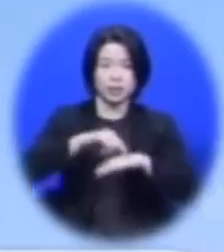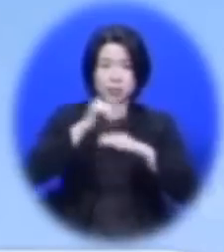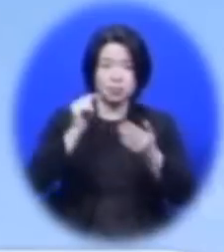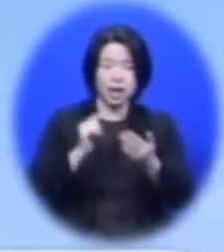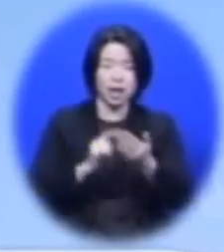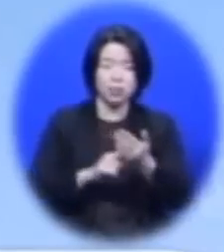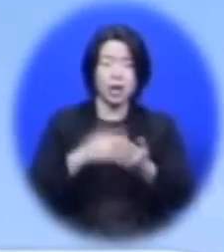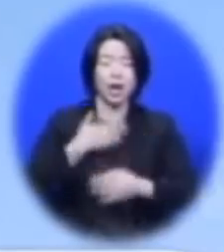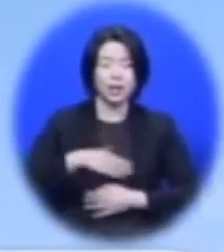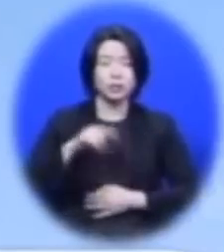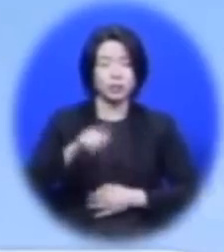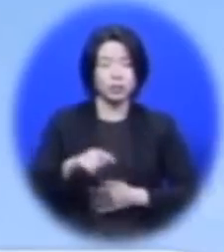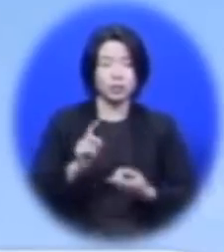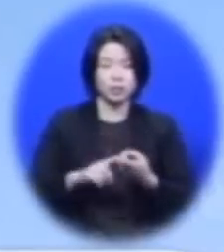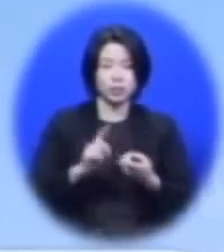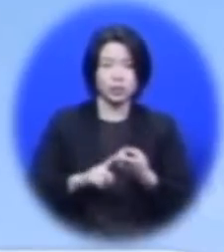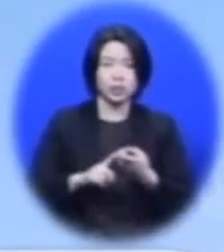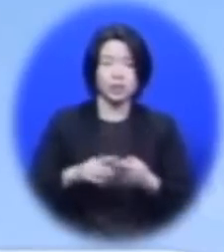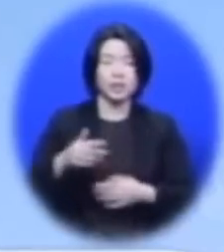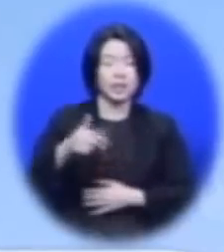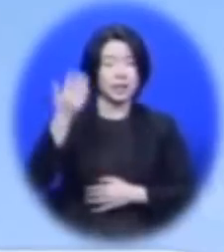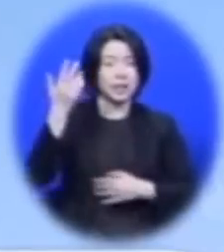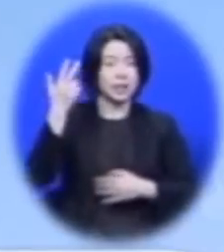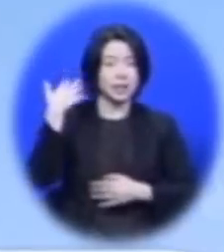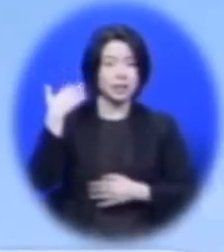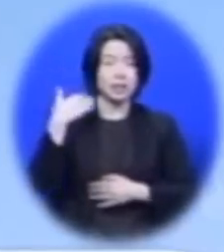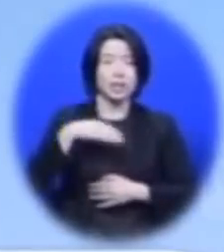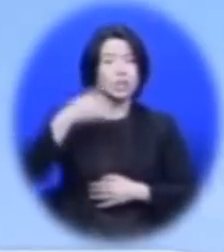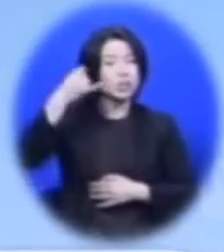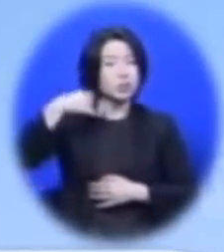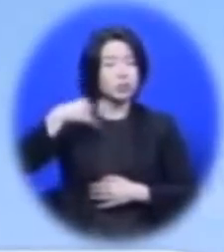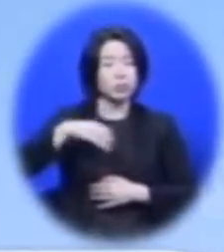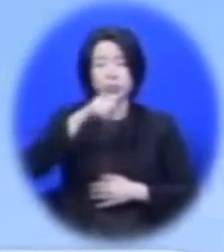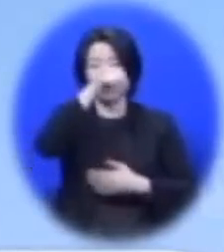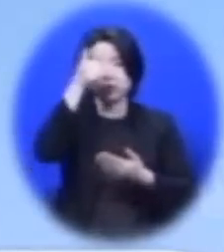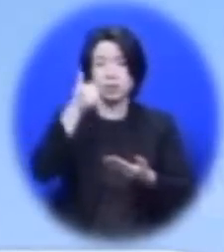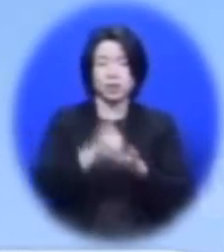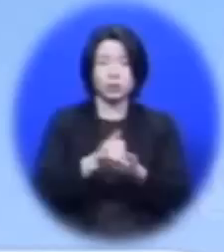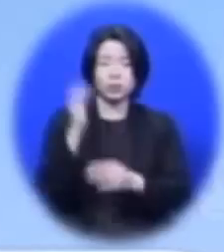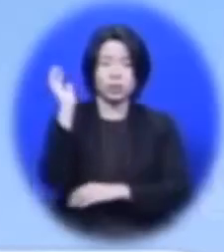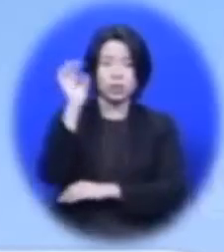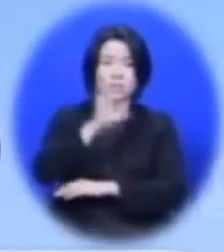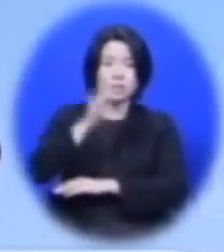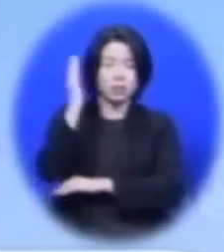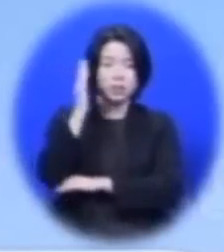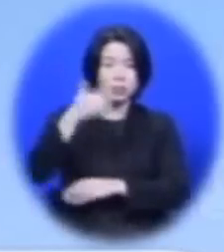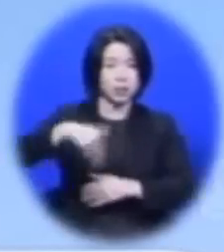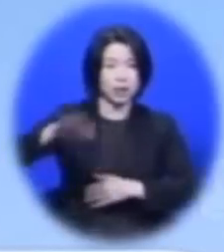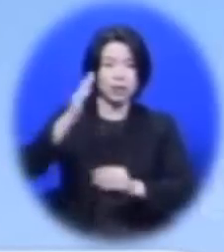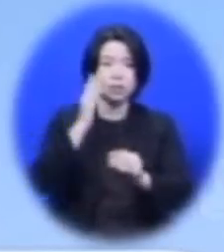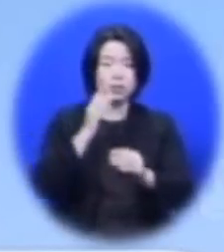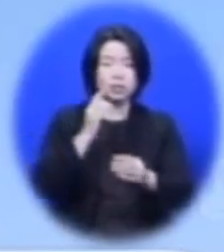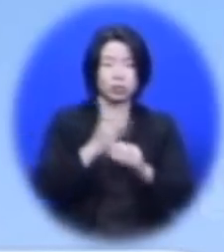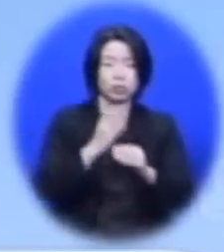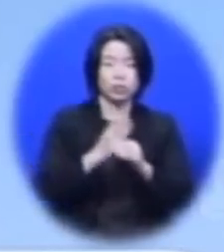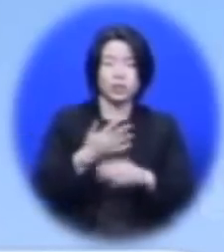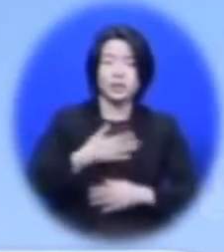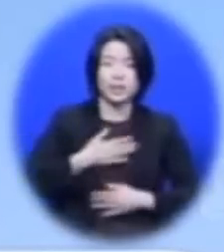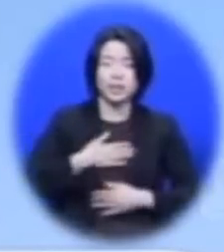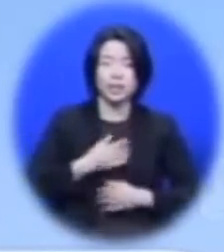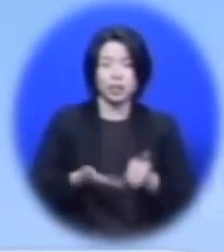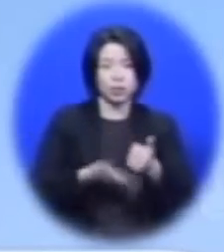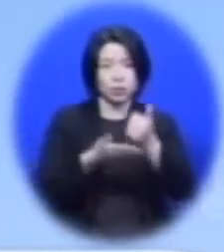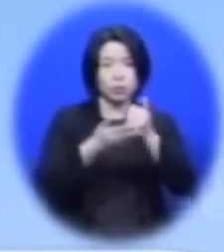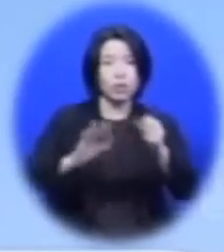마음을 아시고 그러셨는지 지난 중국 장로님과 세미나 하러 가 있는 중에 제가 참